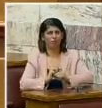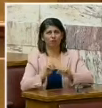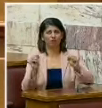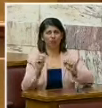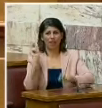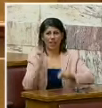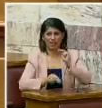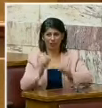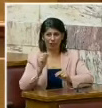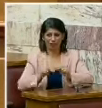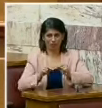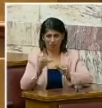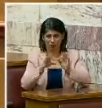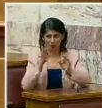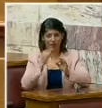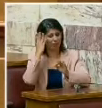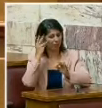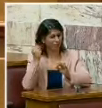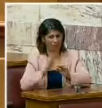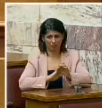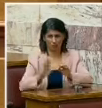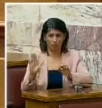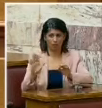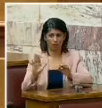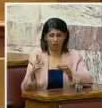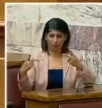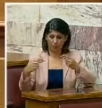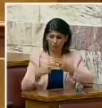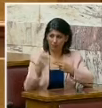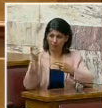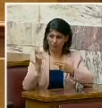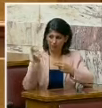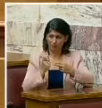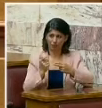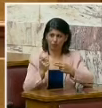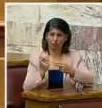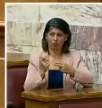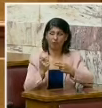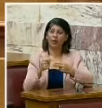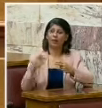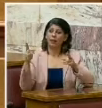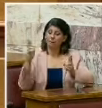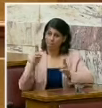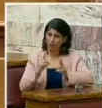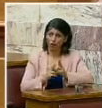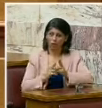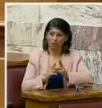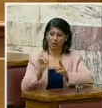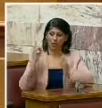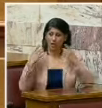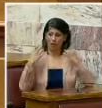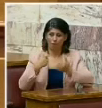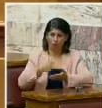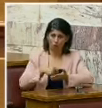Σεπτέμβριο. Δεν ξεχάστηκαν όλα αυτά. Οι περικοπές των συντάξεων και η μείωση του αφορολόγητου είναι η ουρά. Είναι τα